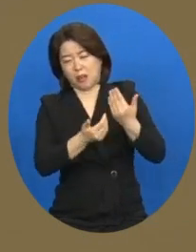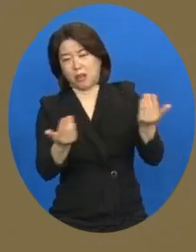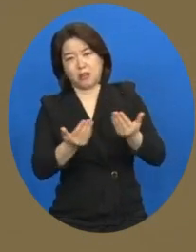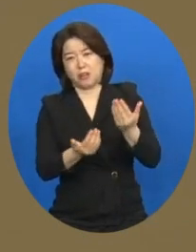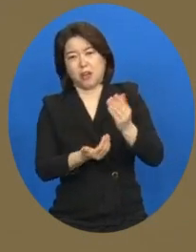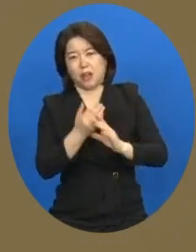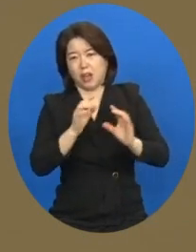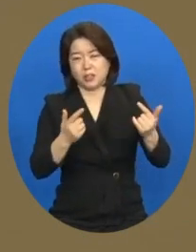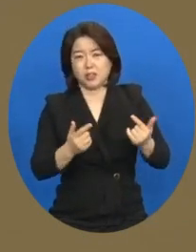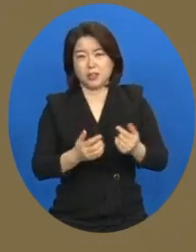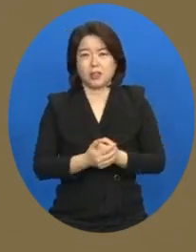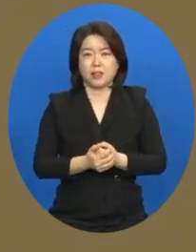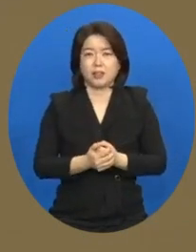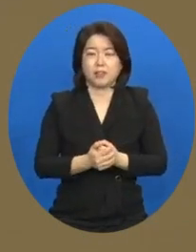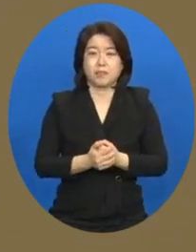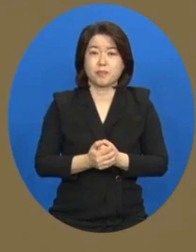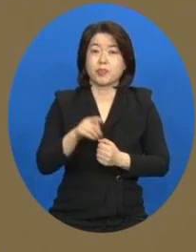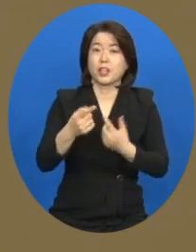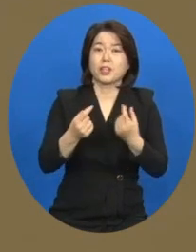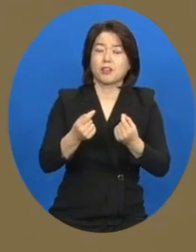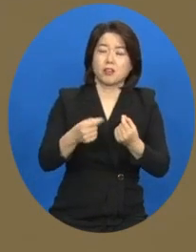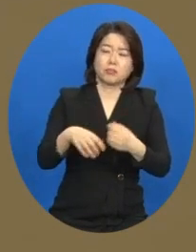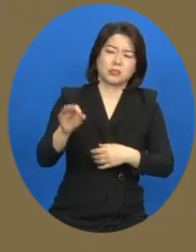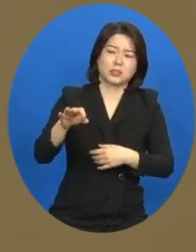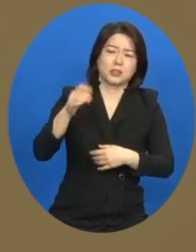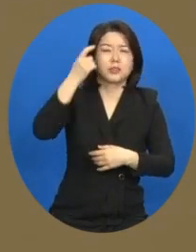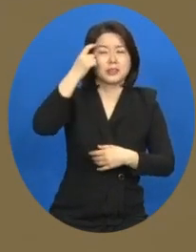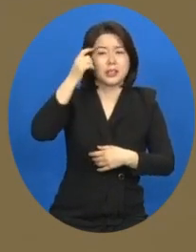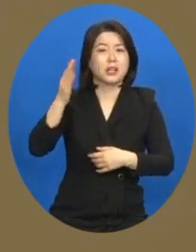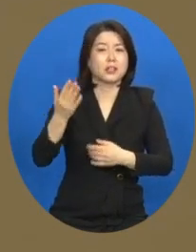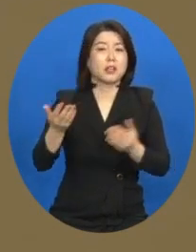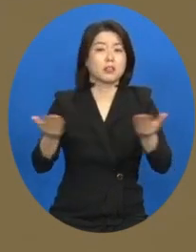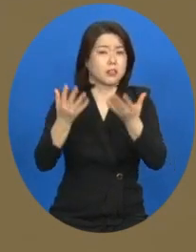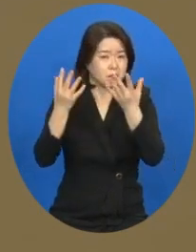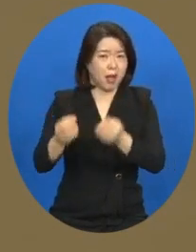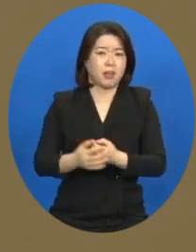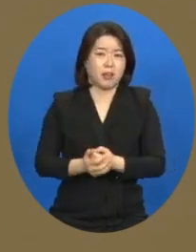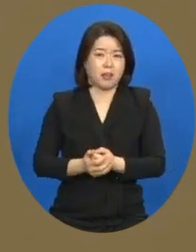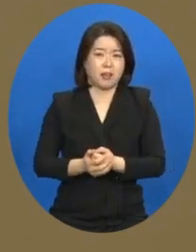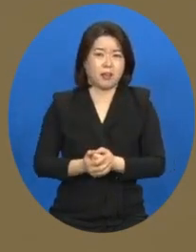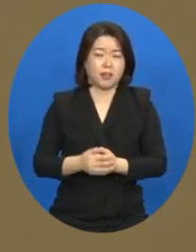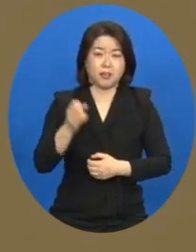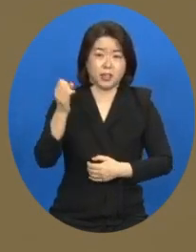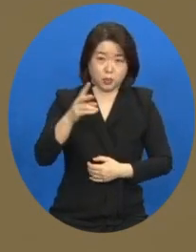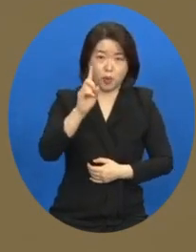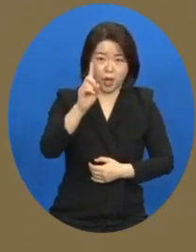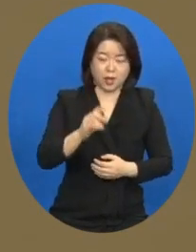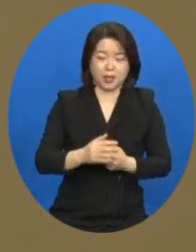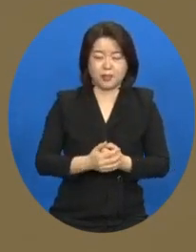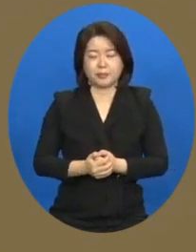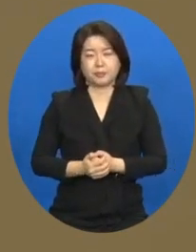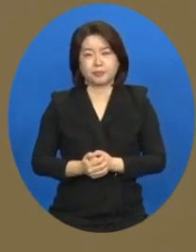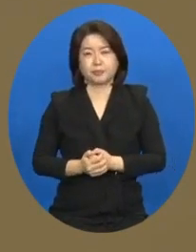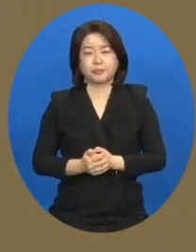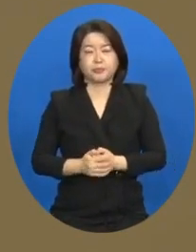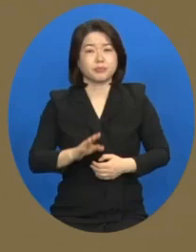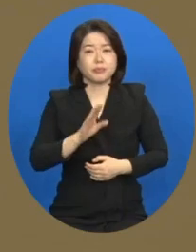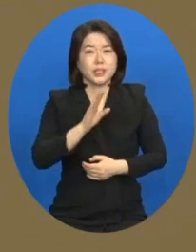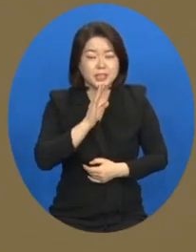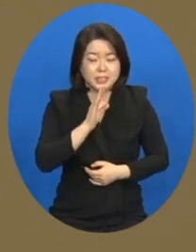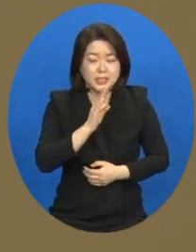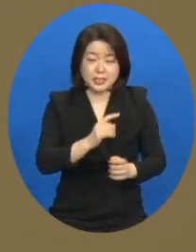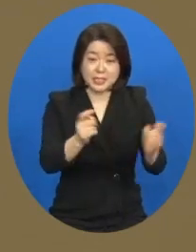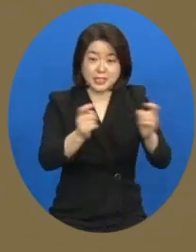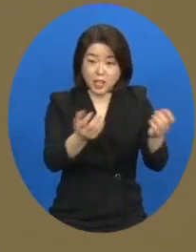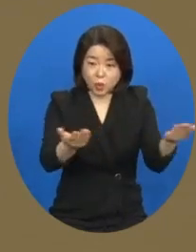아니었는데, 그렇게 생각하는 일이 얼마나 많아요. 그런데 또 하나, 진짜 싸울